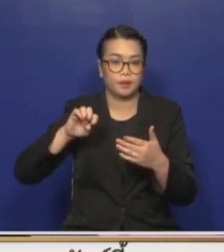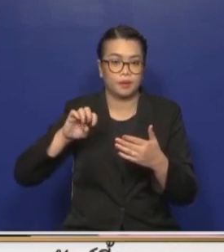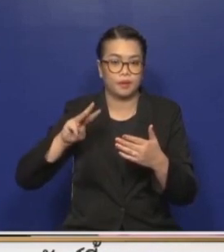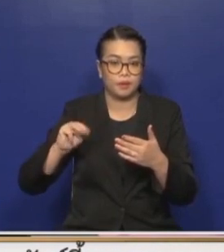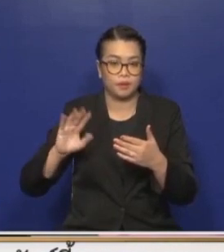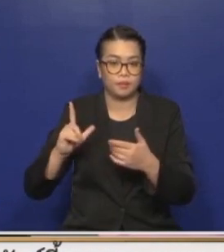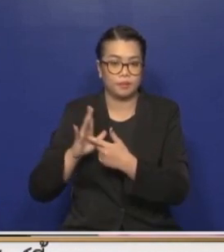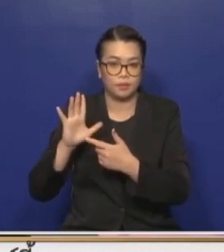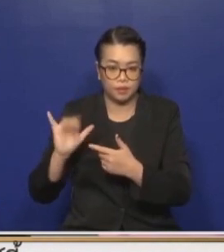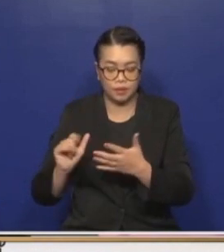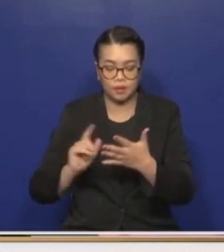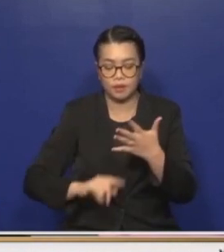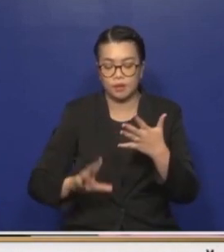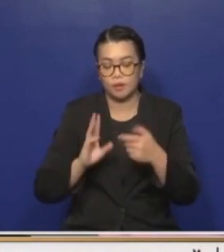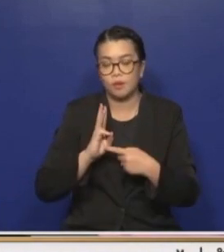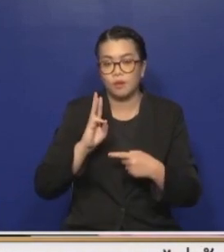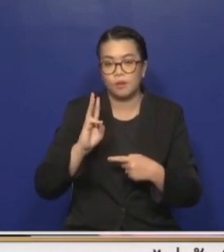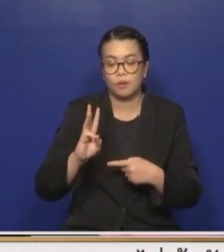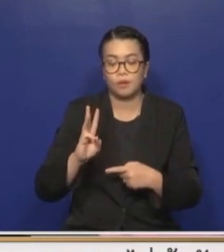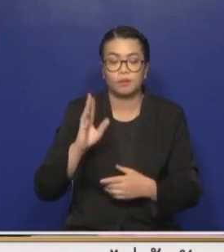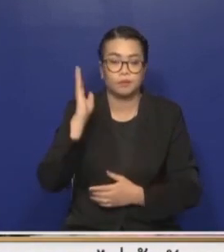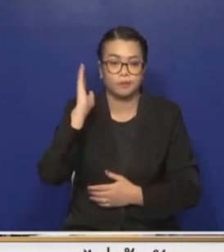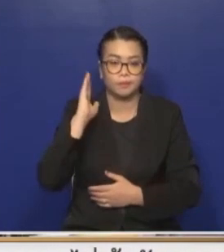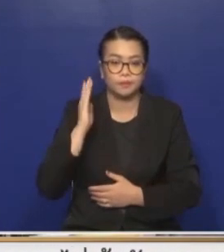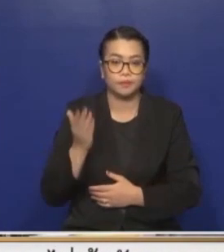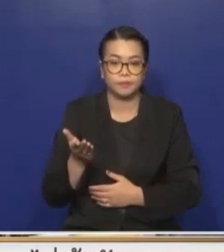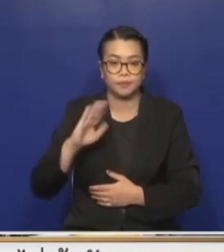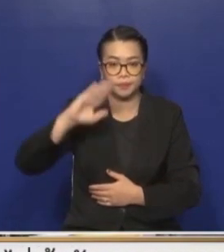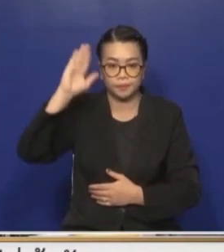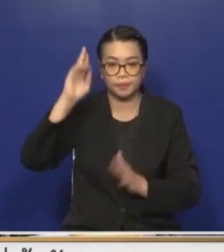ทวีศักดิ์อะคะนะฮะณัฐพันธ์ค่ะขอบคุณขอบคุณรับรองค่ะขอบคุณรับรองครับ